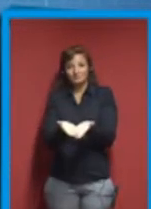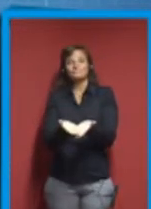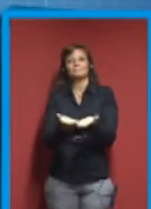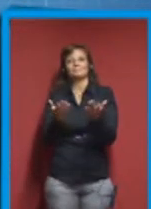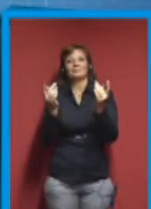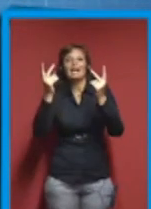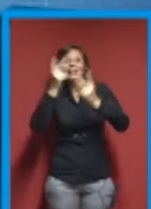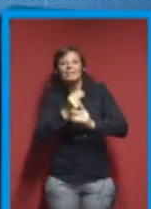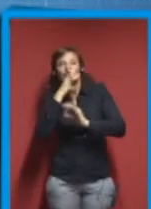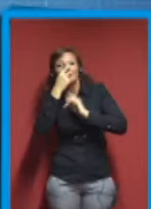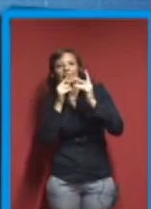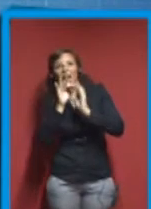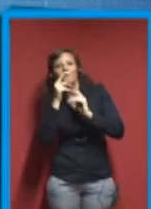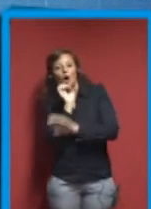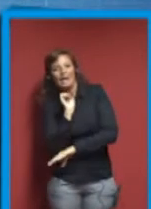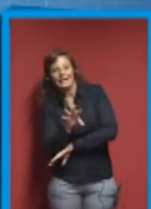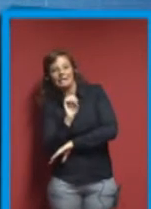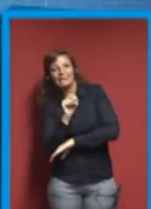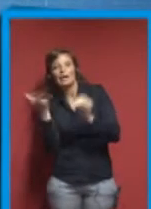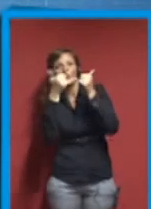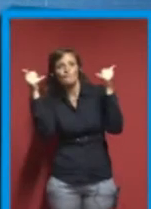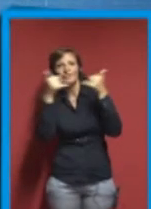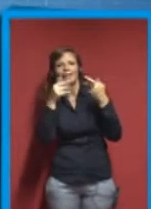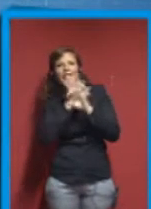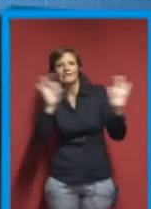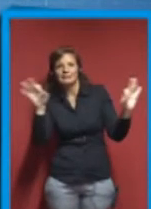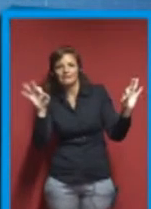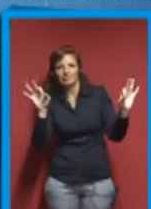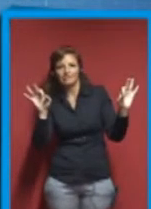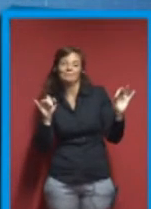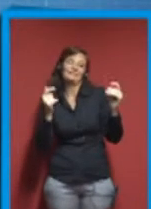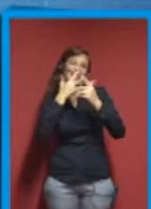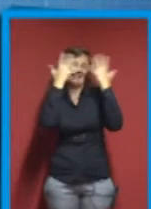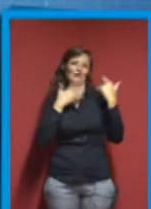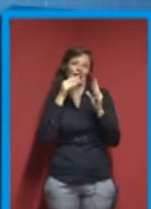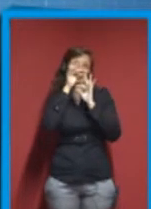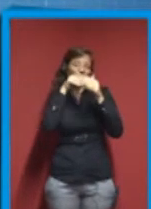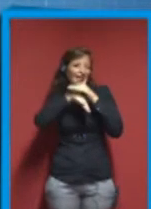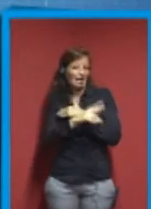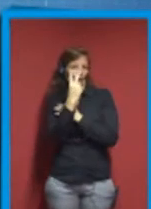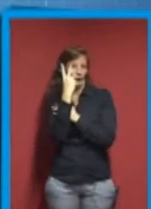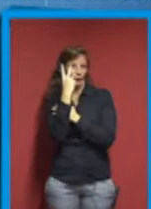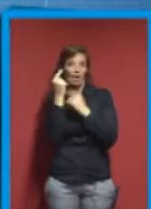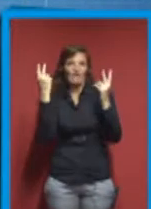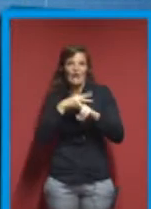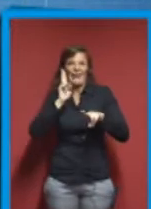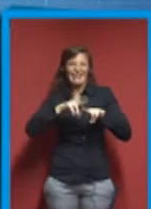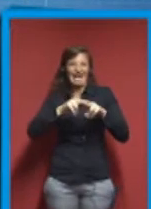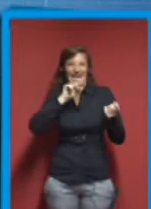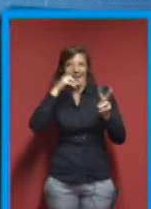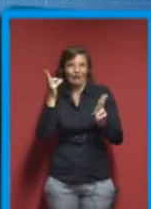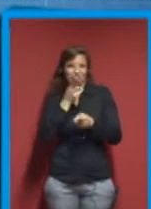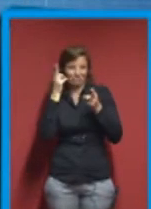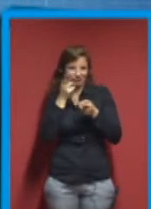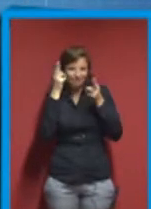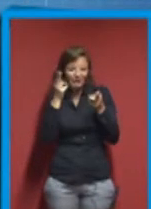Praticamente insegnare a come essere senza fili. Ovviamente ha due significati che in italiano non si possono tradurre così